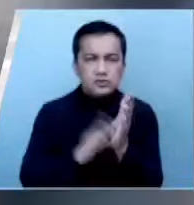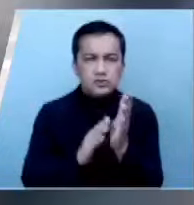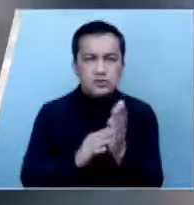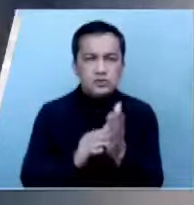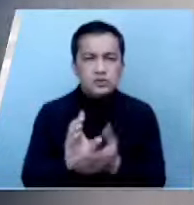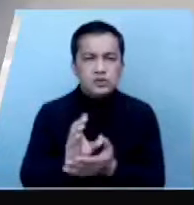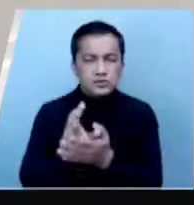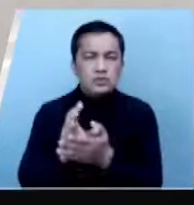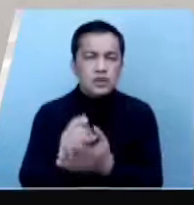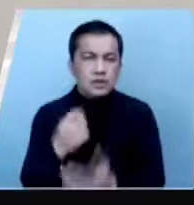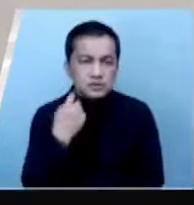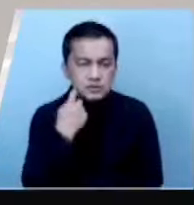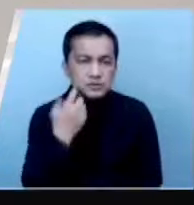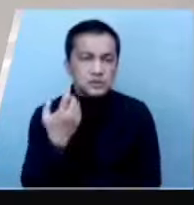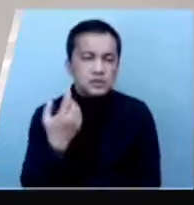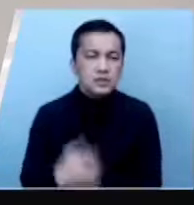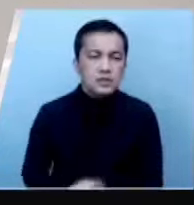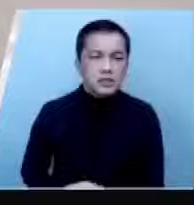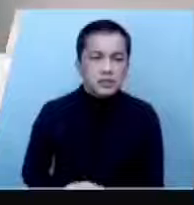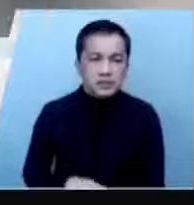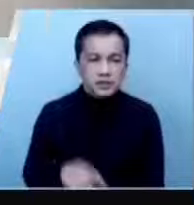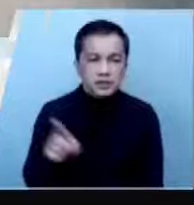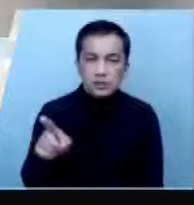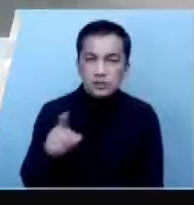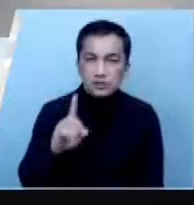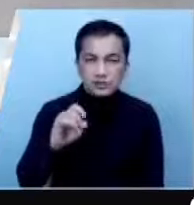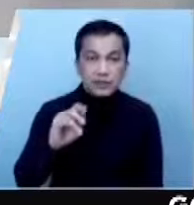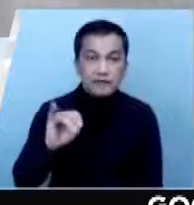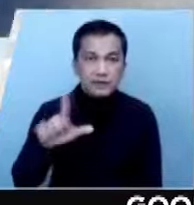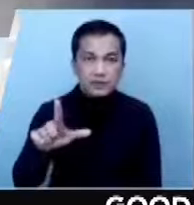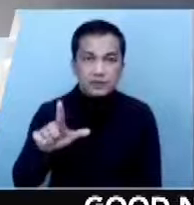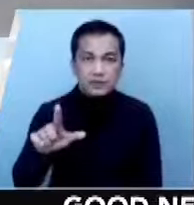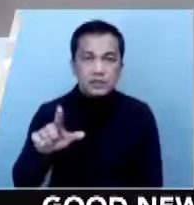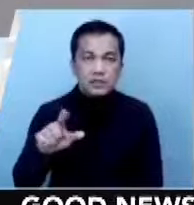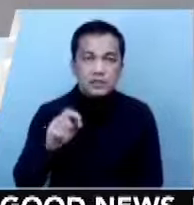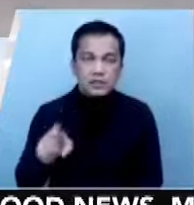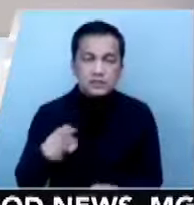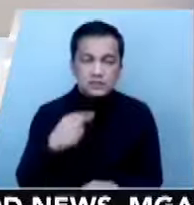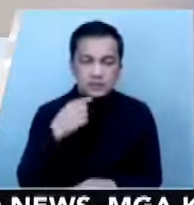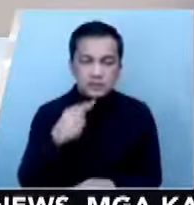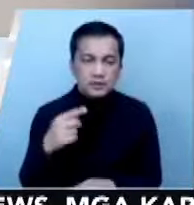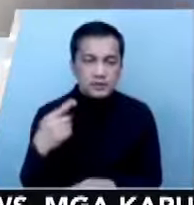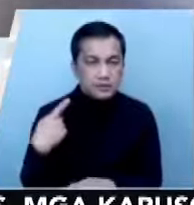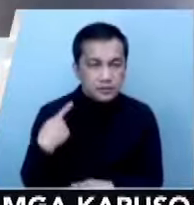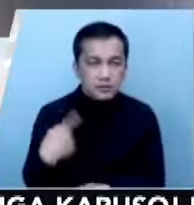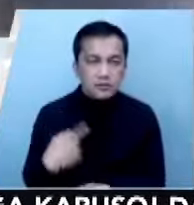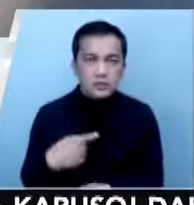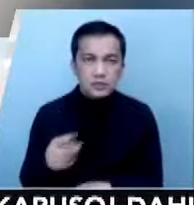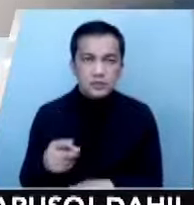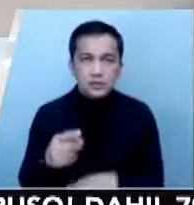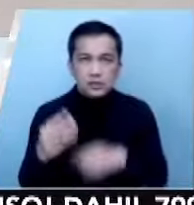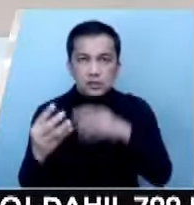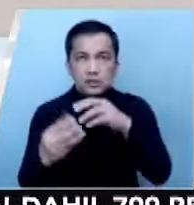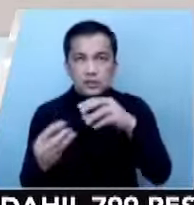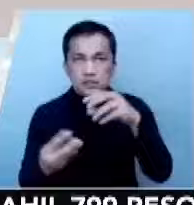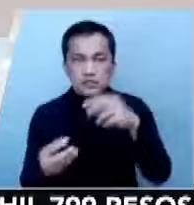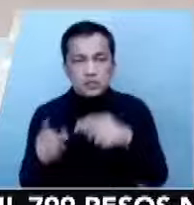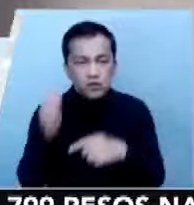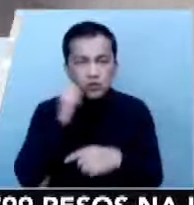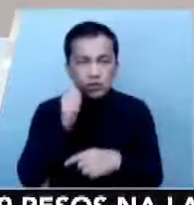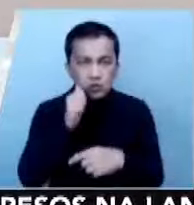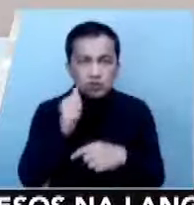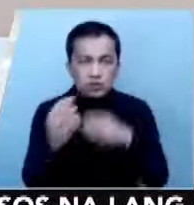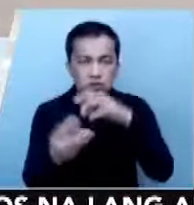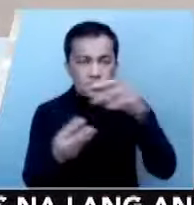Biyernes. Dust Devil ang tawag po dyan ayon sa PAGASA. At hindi gaya ng buhawi na kadalasang nabubuo kapag